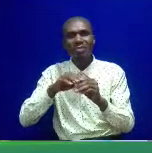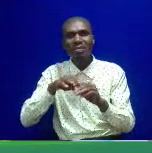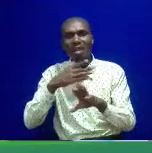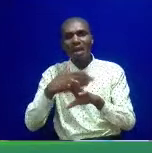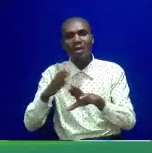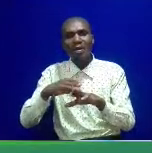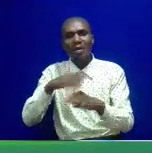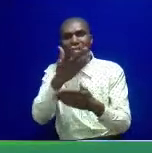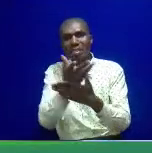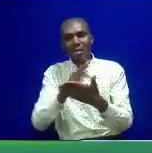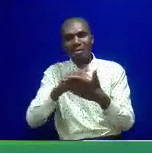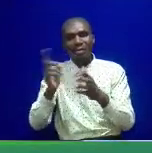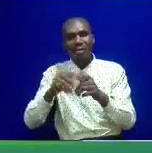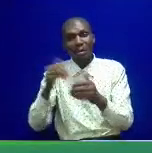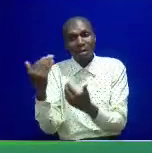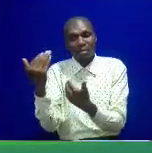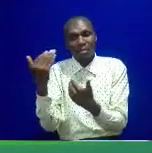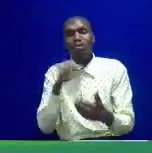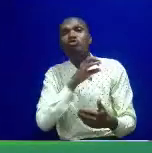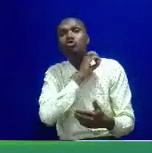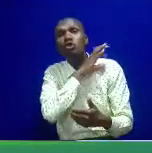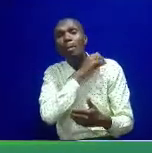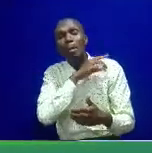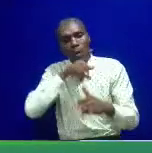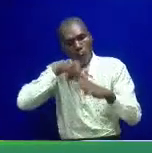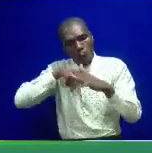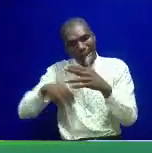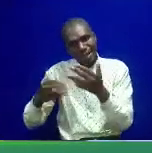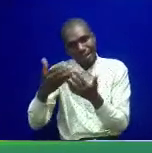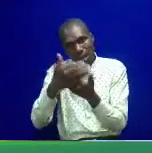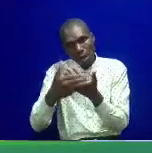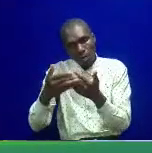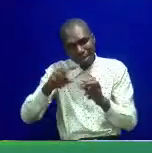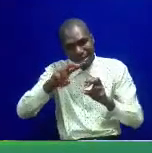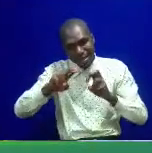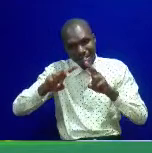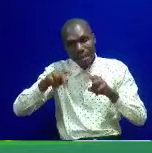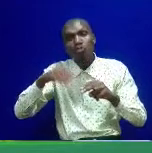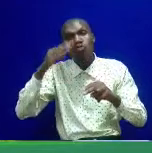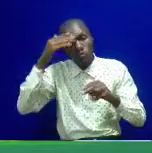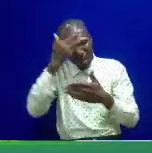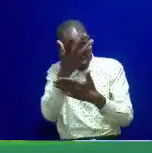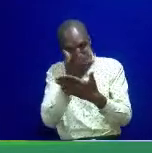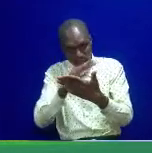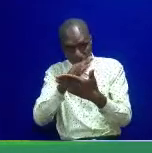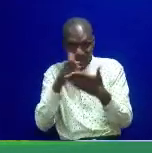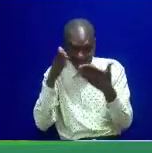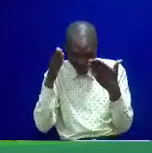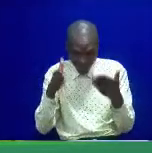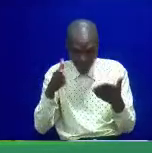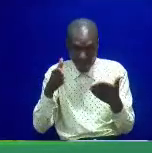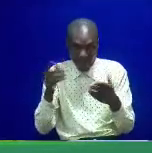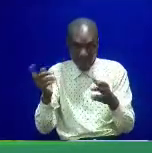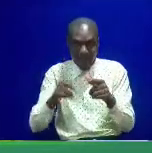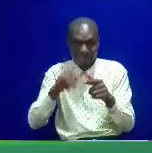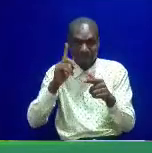hiyo form. Huyo mtoto akikomplain tutaingia kwa kompyuta na tutapata hiyo application yake hapo, na